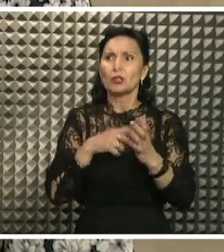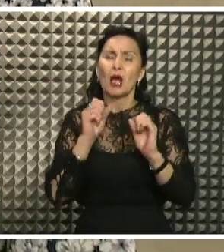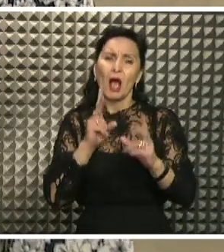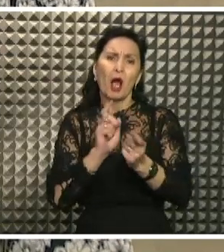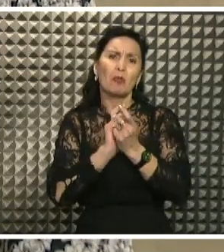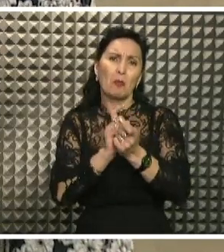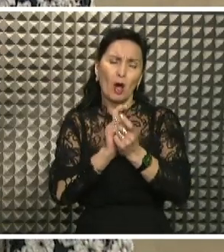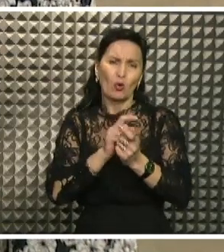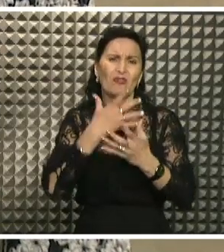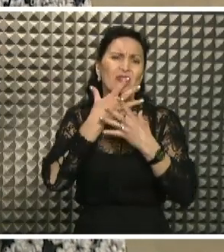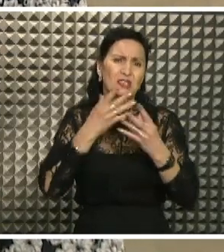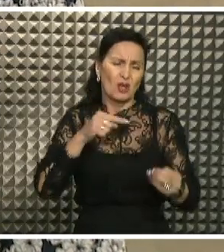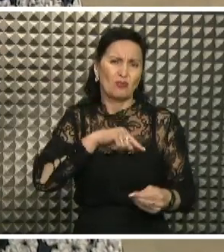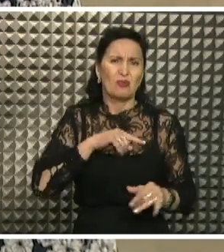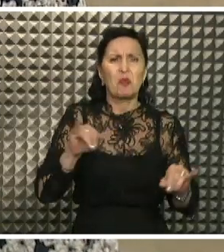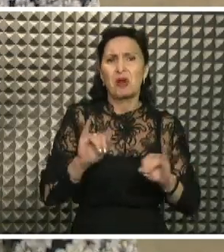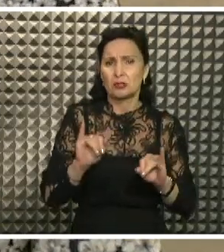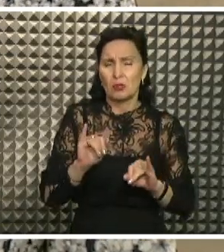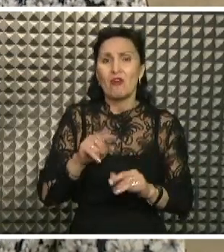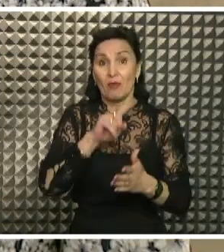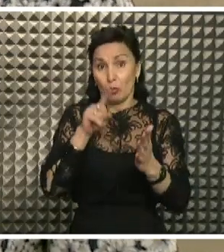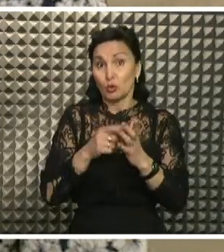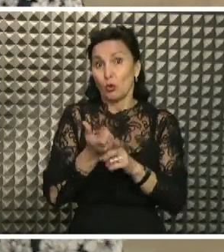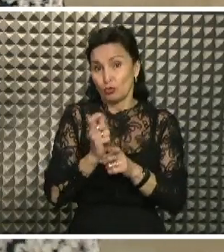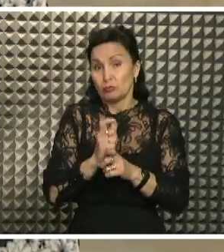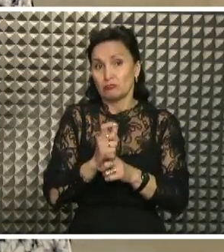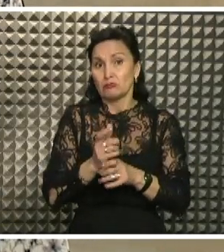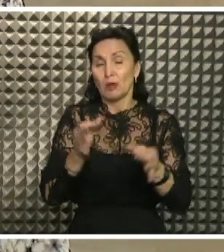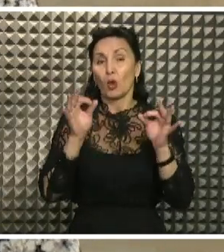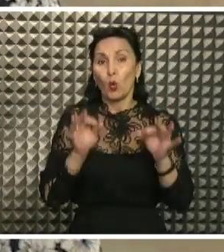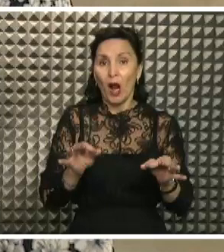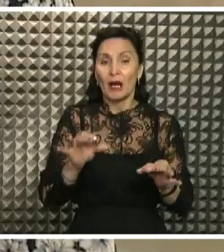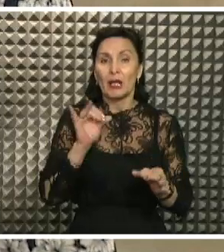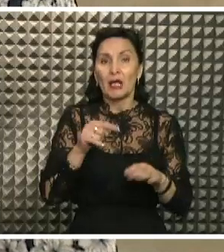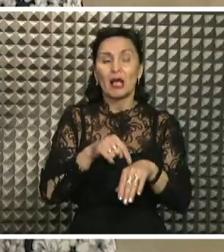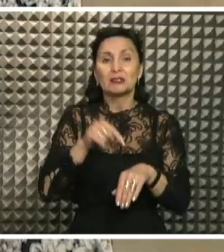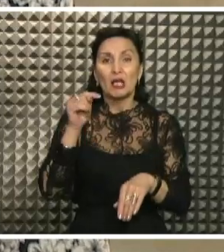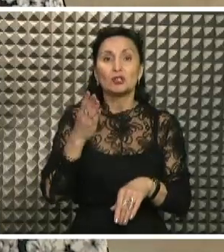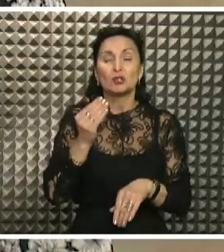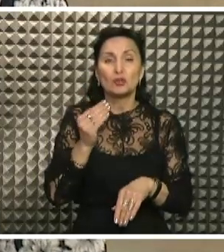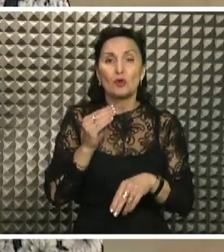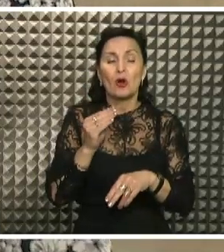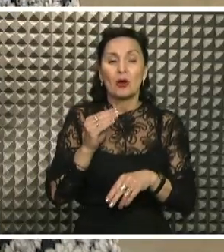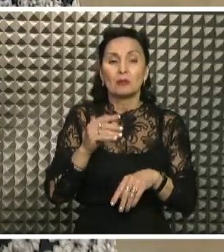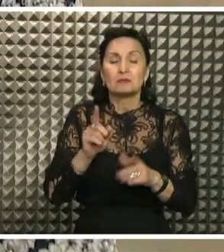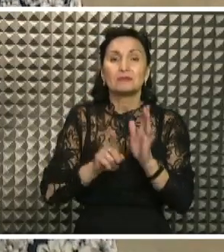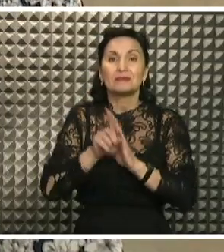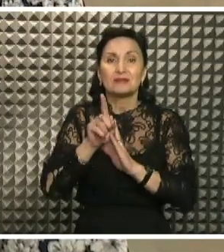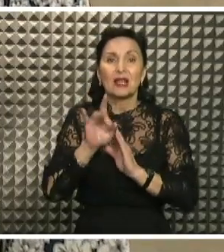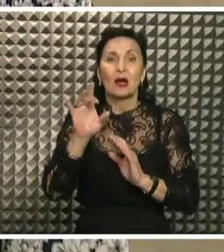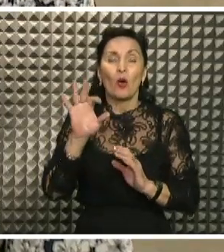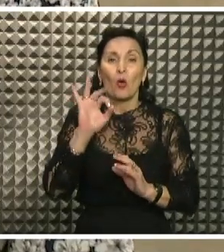побороть весеннюю депрессию? Вопрос очень актуальный. И он касается еще и профилактики респираторных